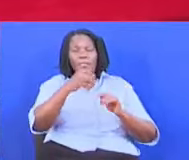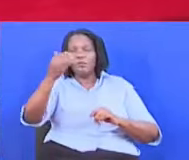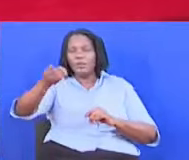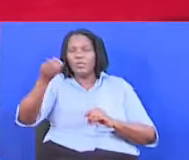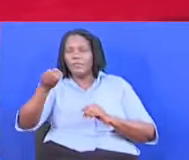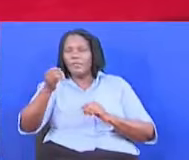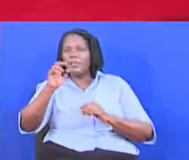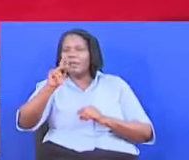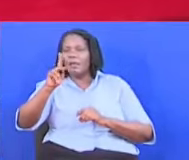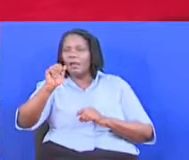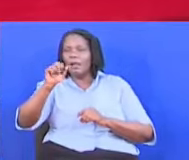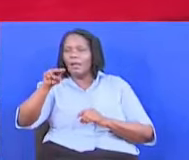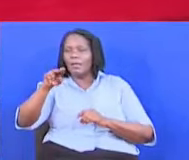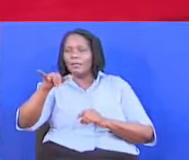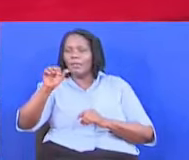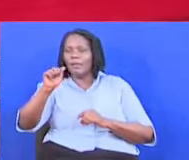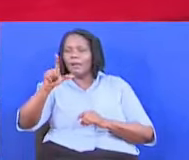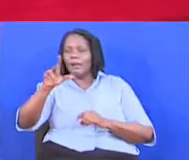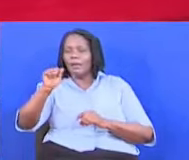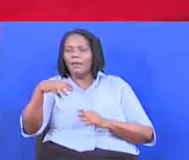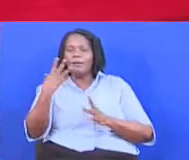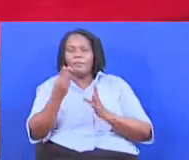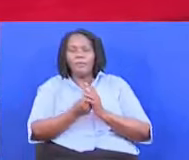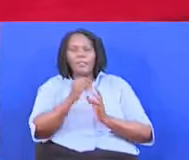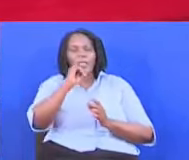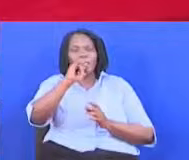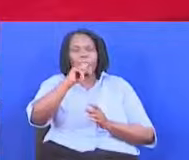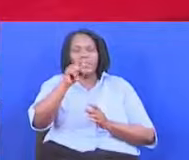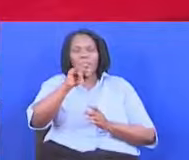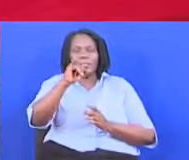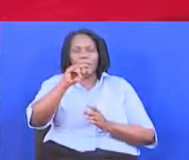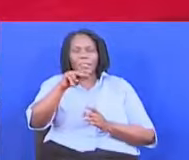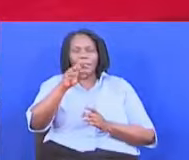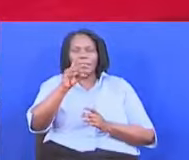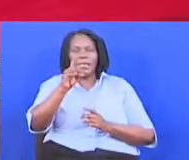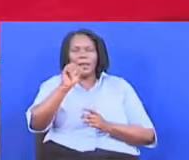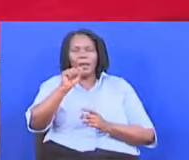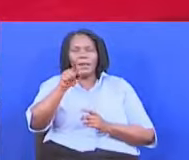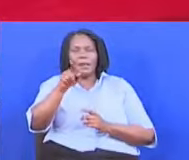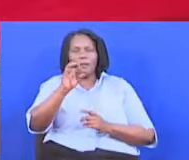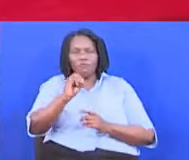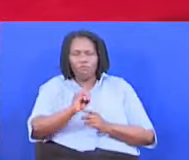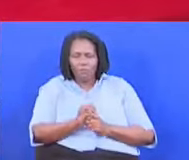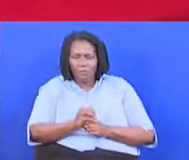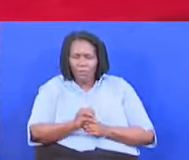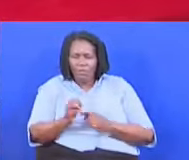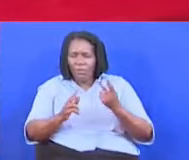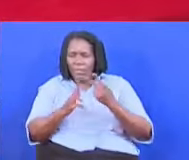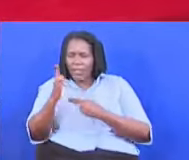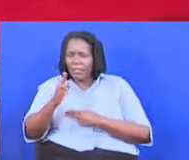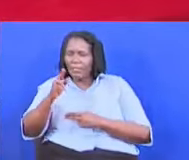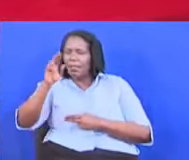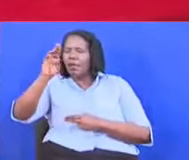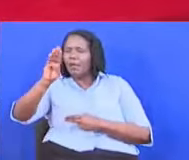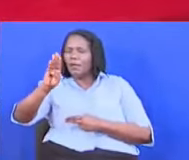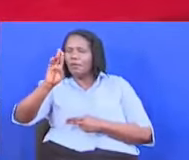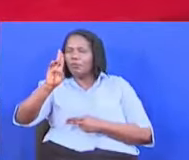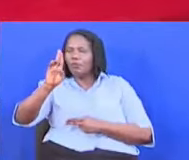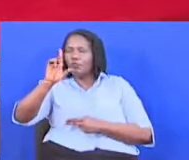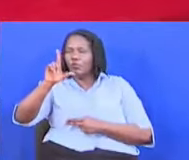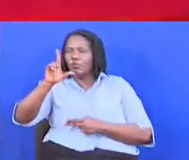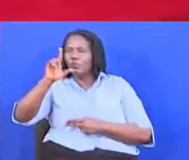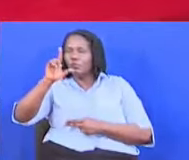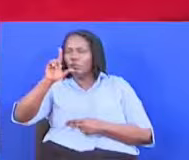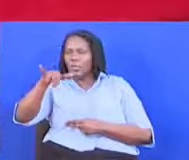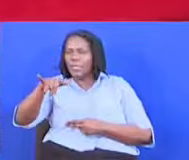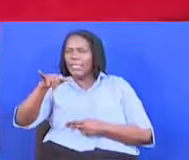Kanyala na Izindabo vilivyopo kata ya Bulia Hehe na Lugata